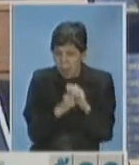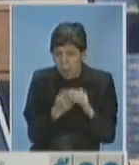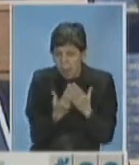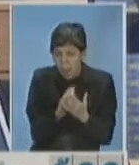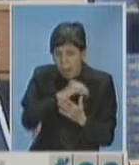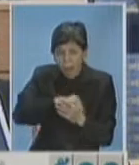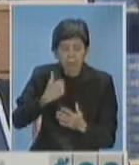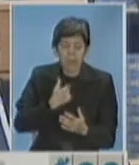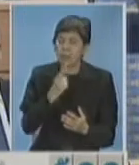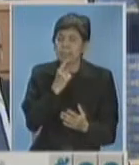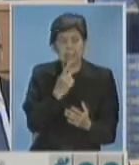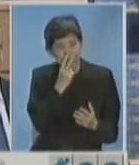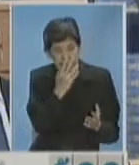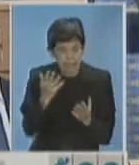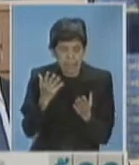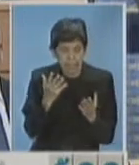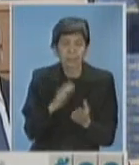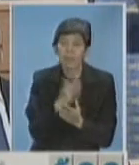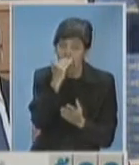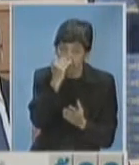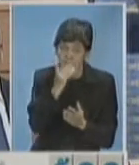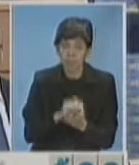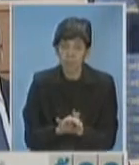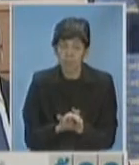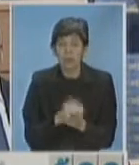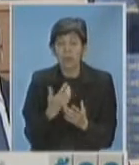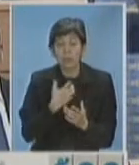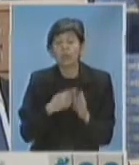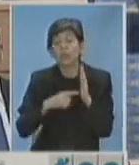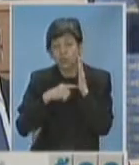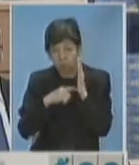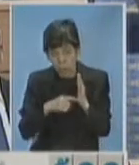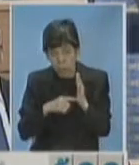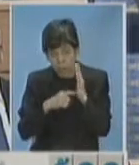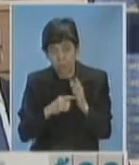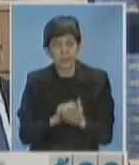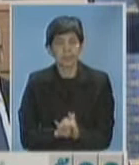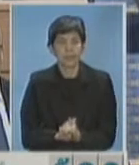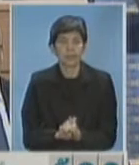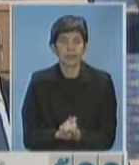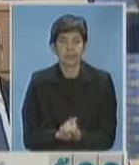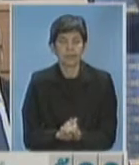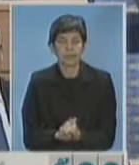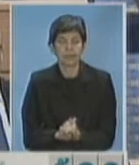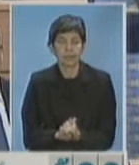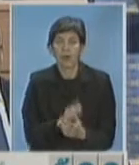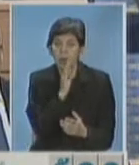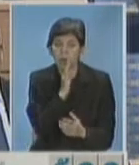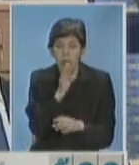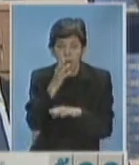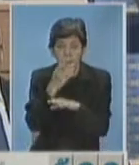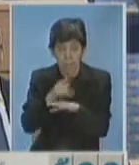โดยผมไม่อาจที่จะทัดทานได้เพราะอะไรครับอยากจะยกตัวอย่างให้ท่านประธานเห็นถ้าท่านประธ